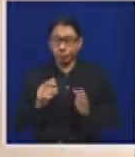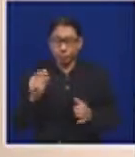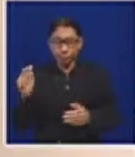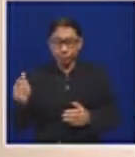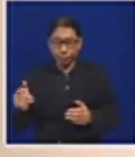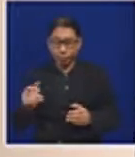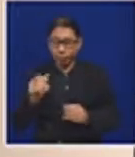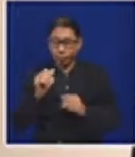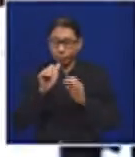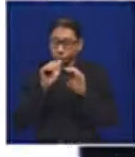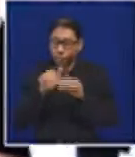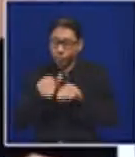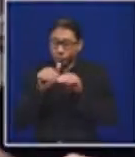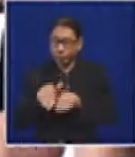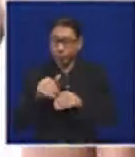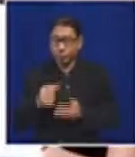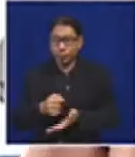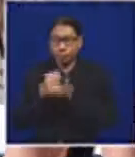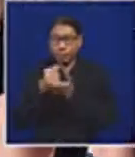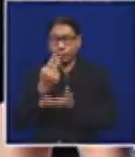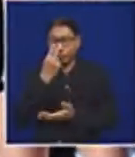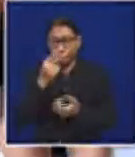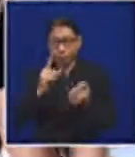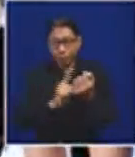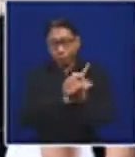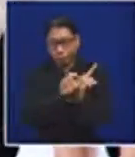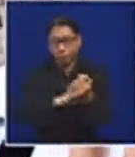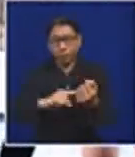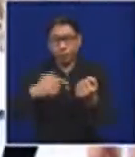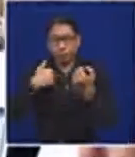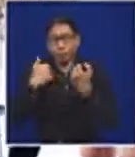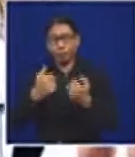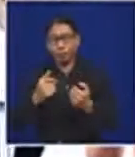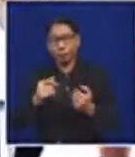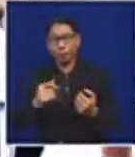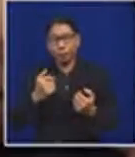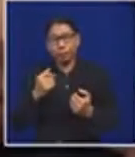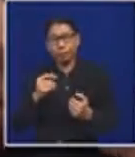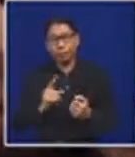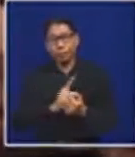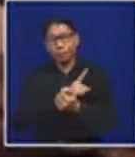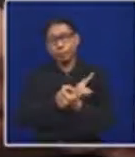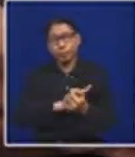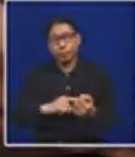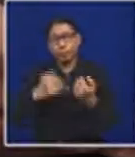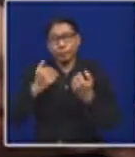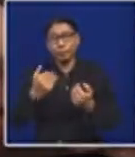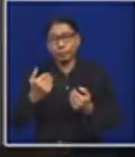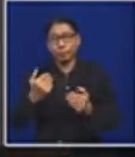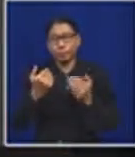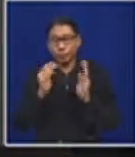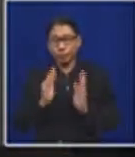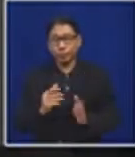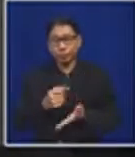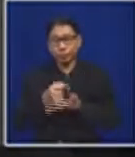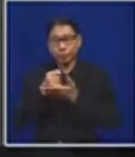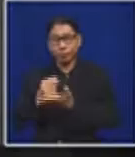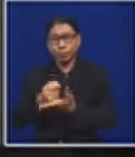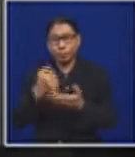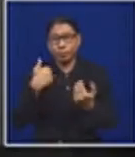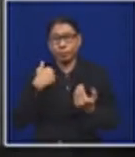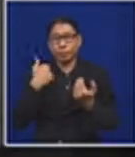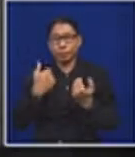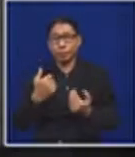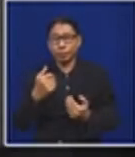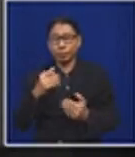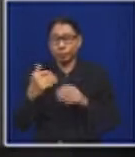ชาวออสเตรเลียมาช่วยดูแลในส่วนของดนตรีอีกด้วยแถม MV เพลงนี้ก็ไม่ธรรมดาเพราะได้ผู้กำกับคิวทองดนพนุวิเชียน